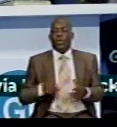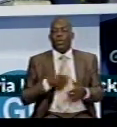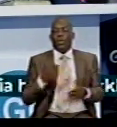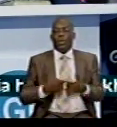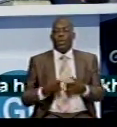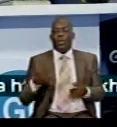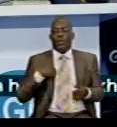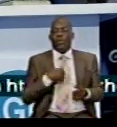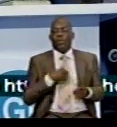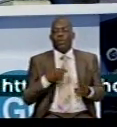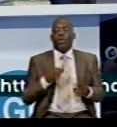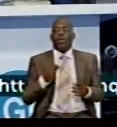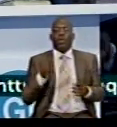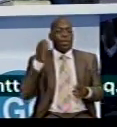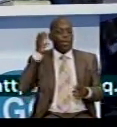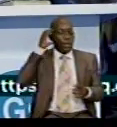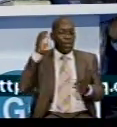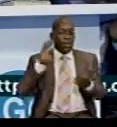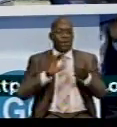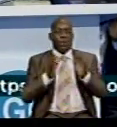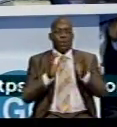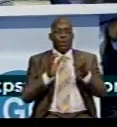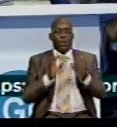Praise the Lord. Wait, hold on. Orchestra.